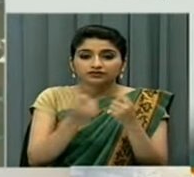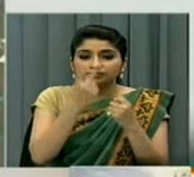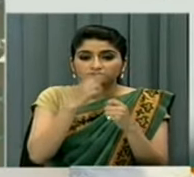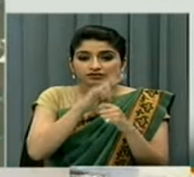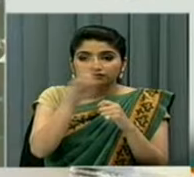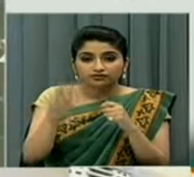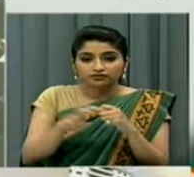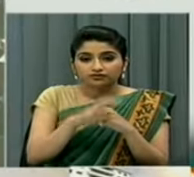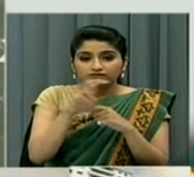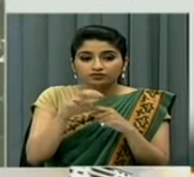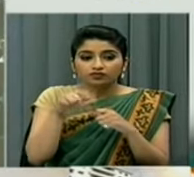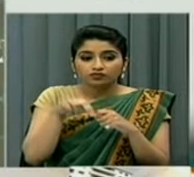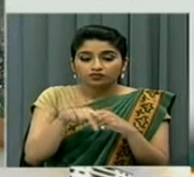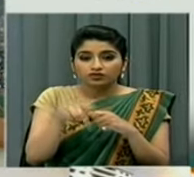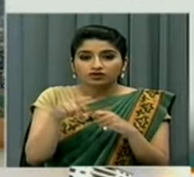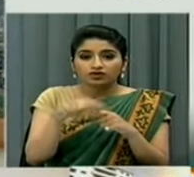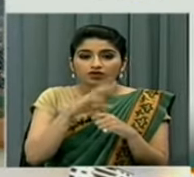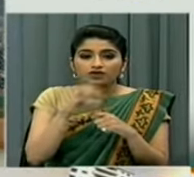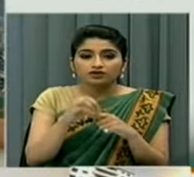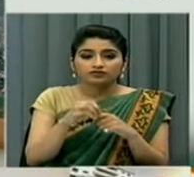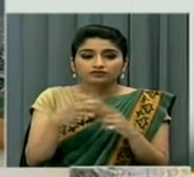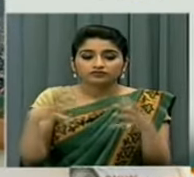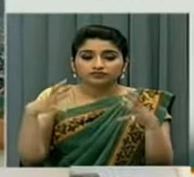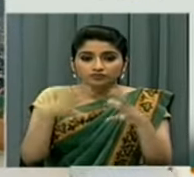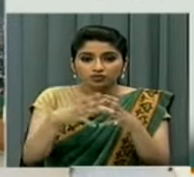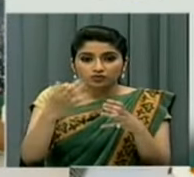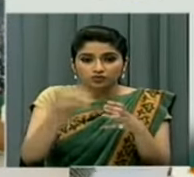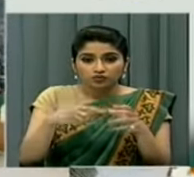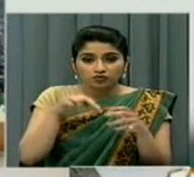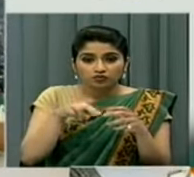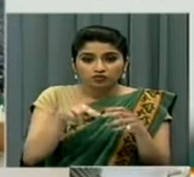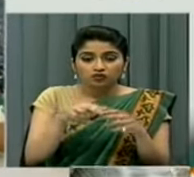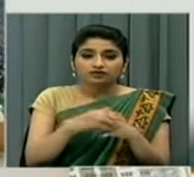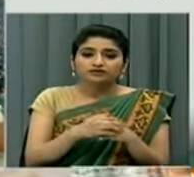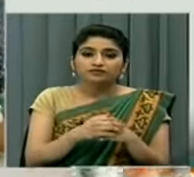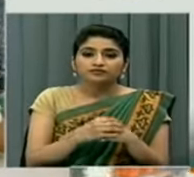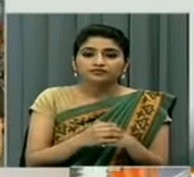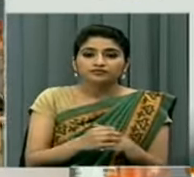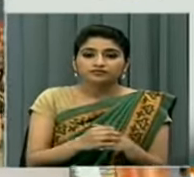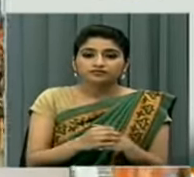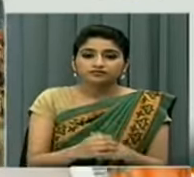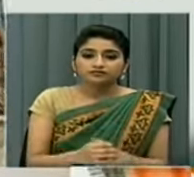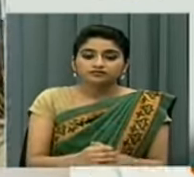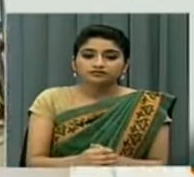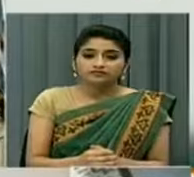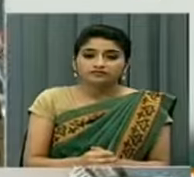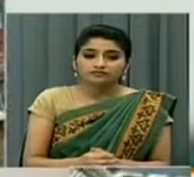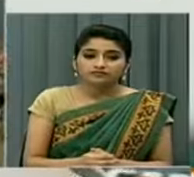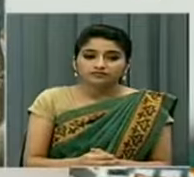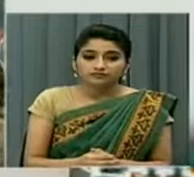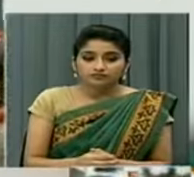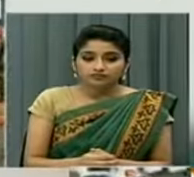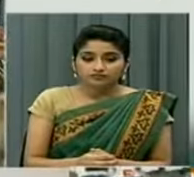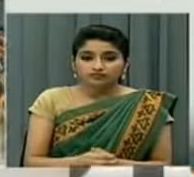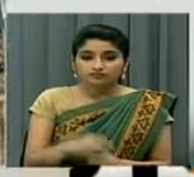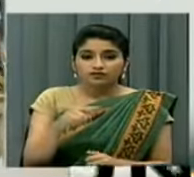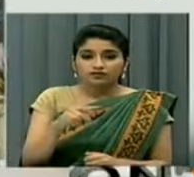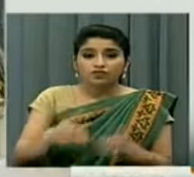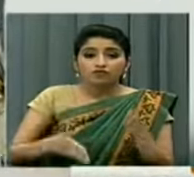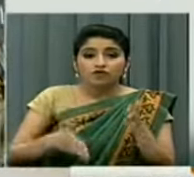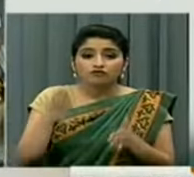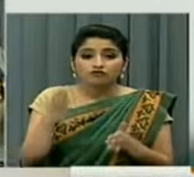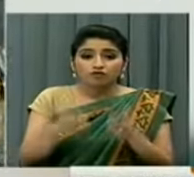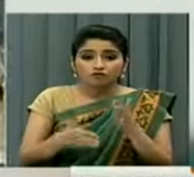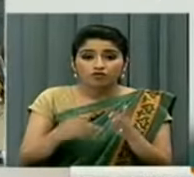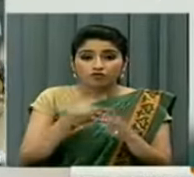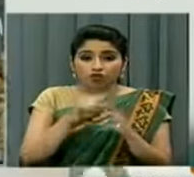इसकी खूबी ये है कि इनको कई बारी बेस्ट मार्चिंग कंटिजेंट का अवार्ड मिला है, मतलब इन्होंने आर्मी के जो